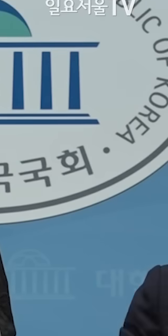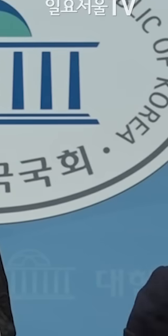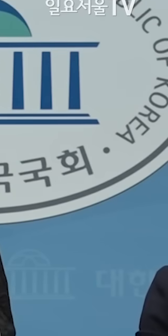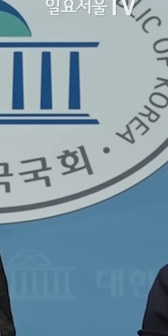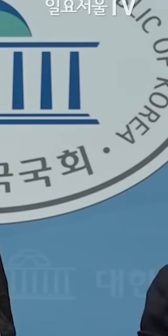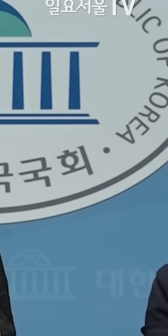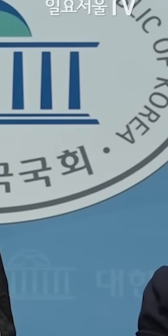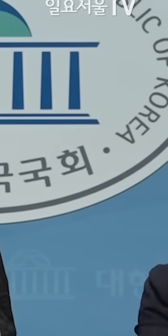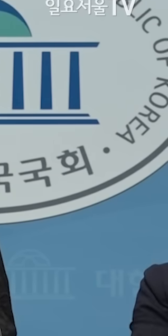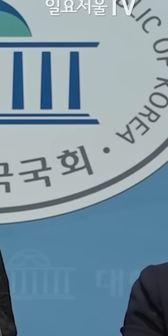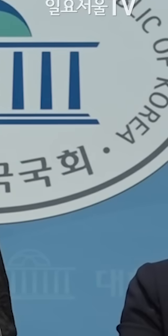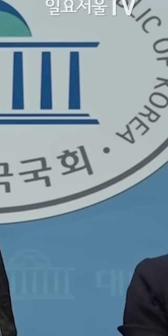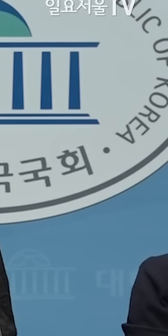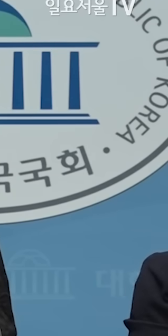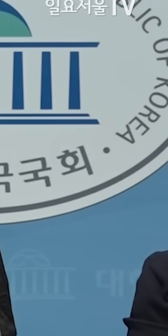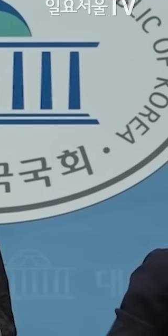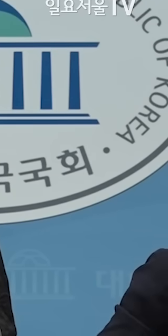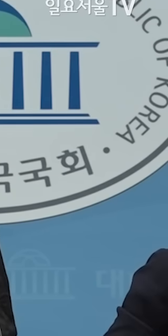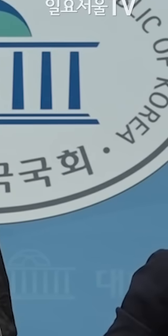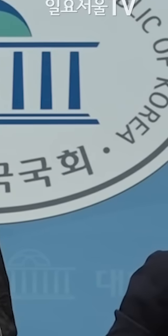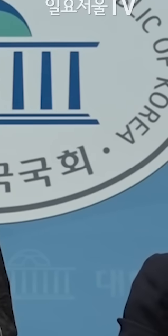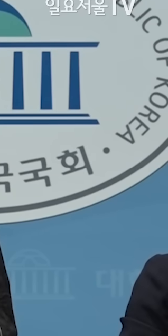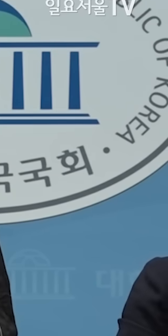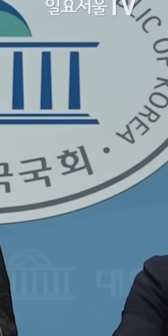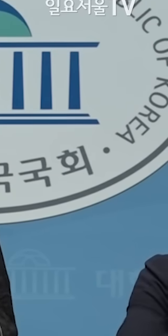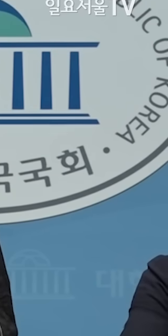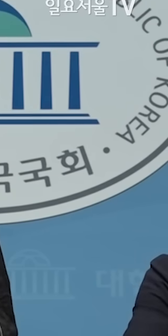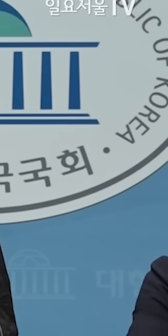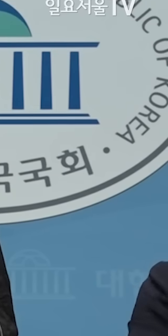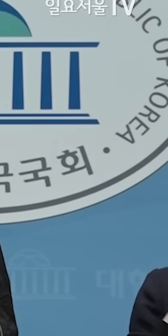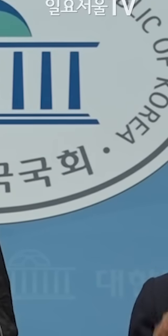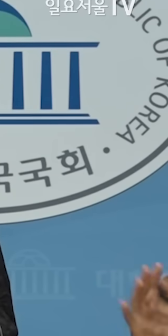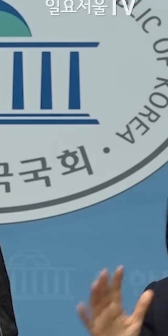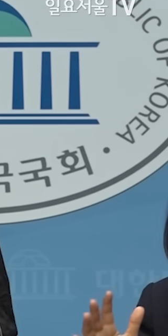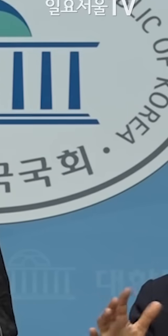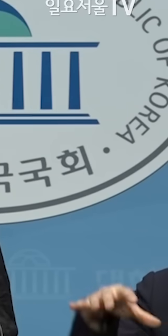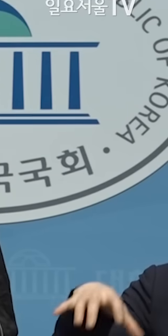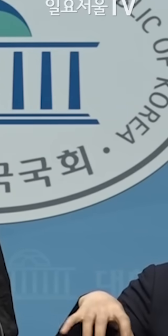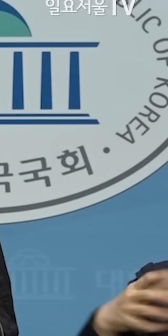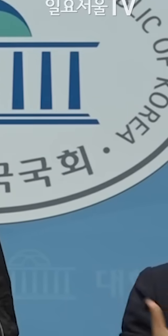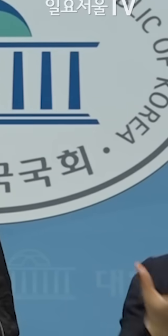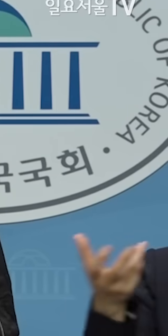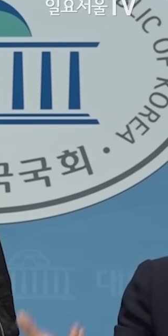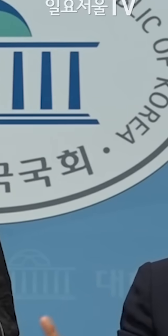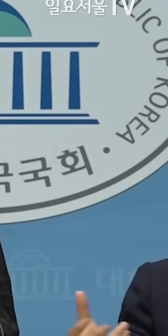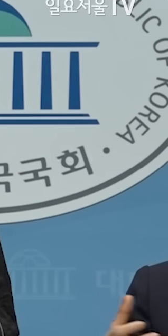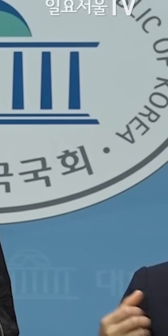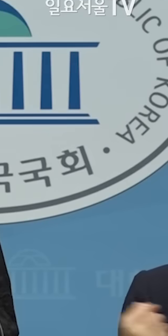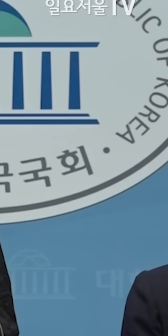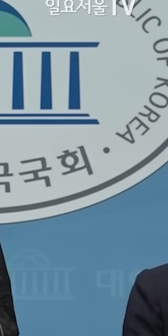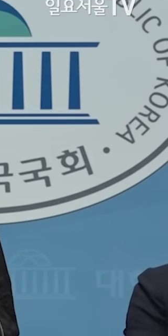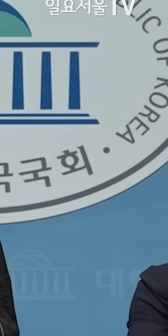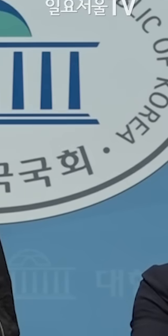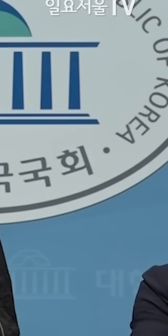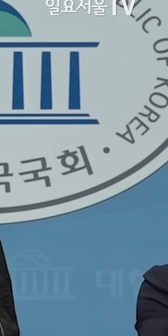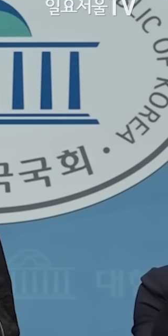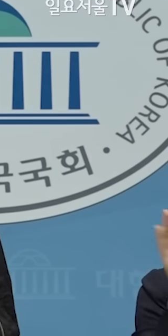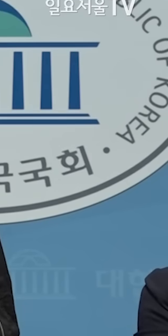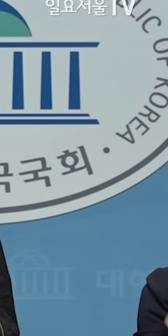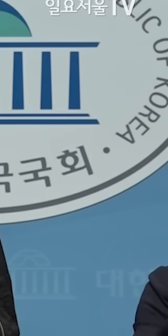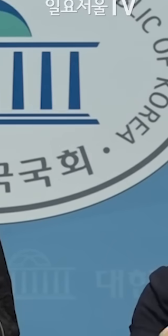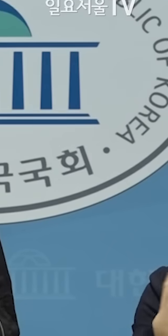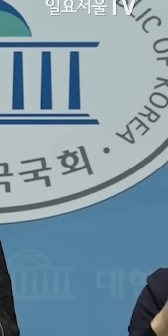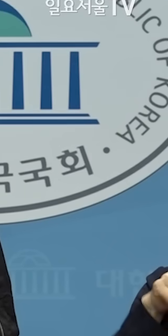종사하기도 바쁜 국민들을 광화문과 서초동으로 갈라 대립하게 있습니다 대학생들은 년에